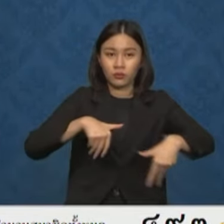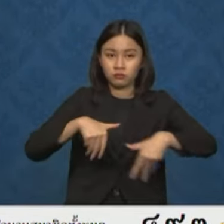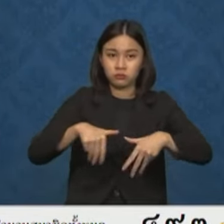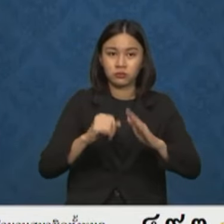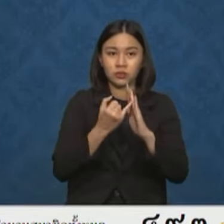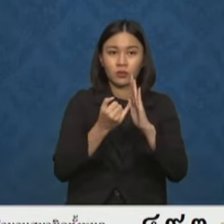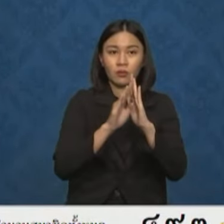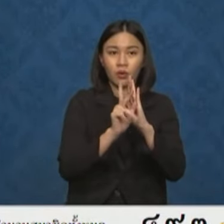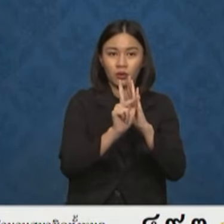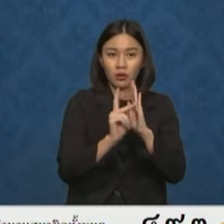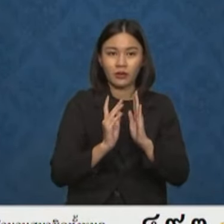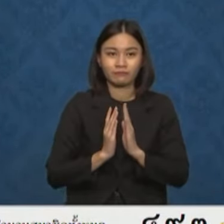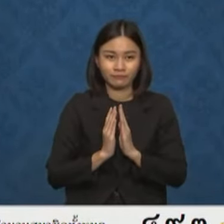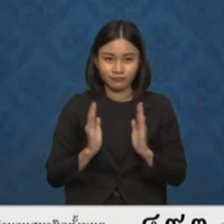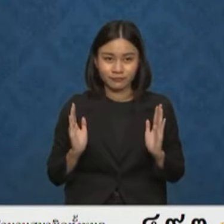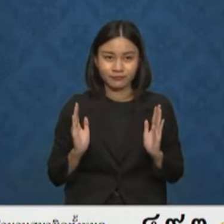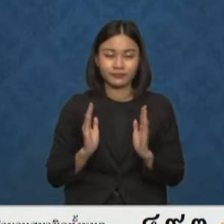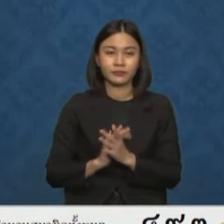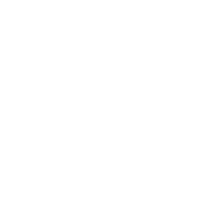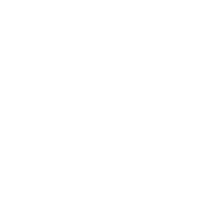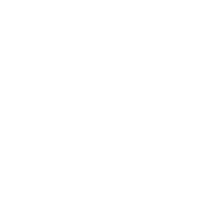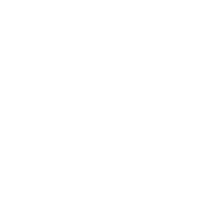ารดวยครัดวยความพอรบกระทานประทานครั ขบคุครั